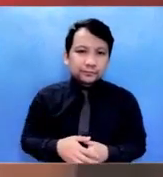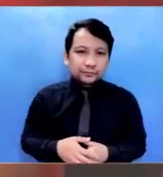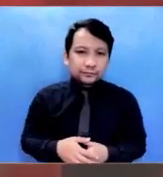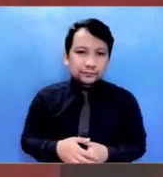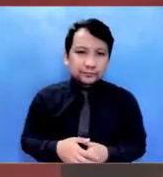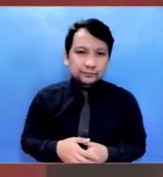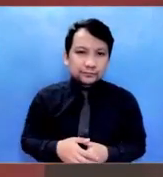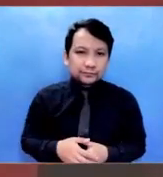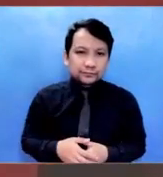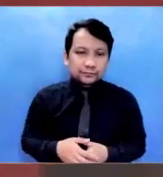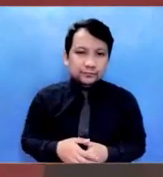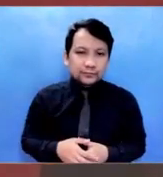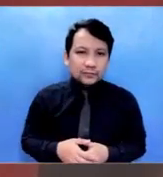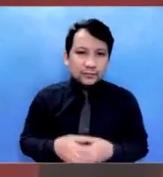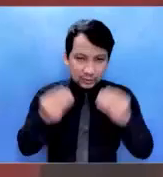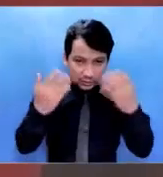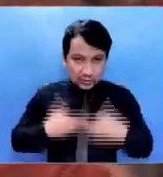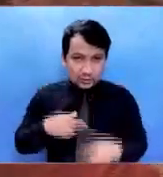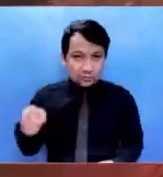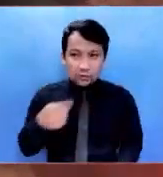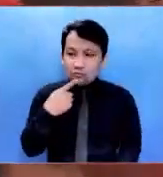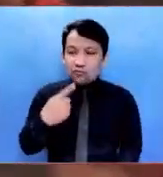Sabihin mo sa aking bayan ito.